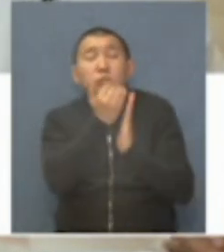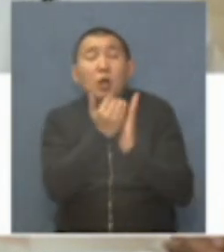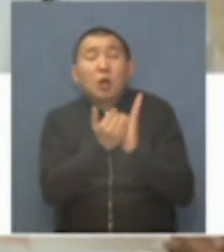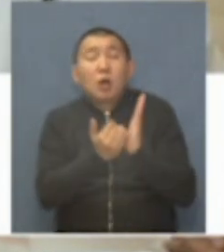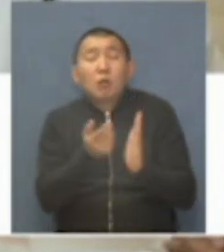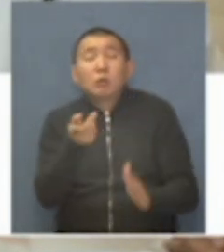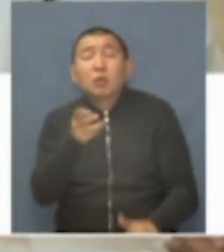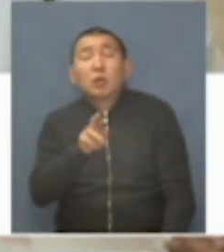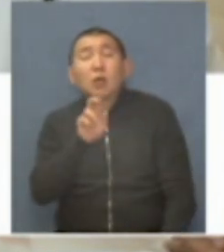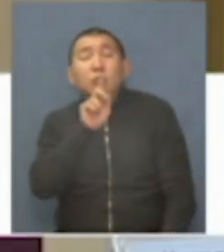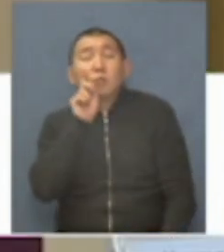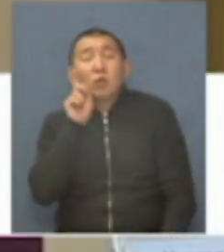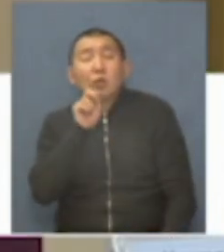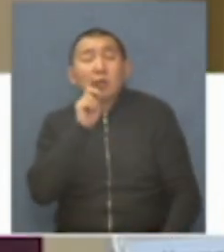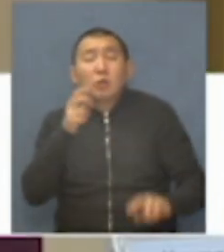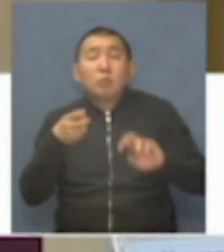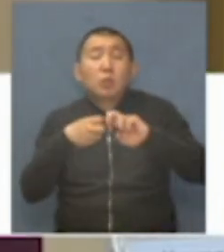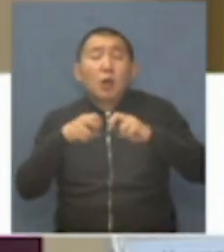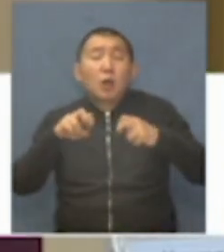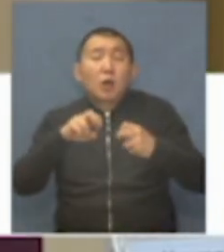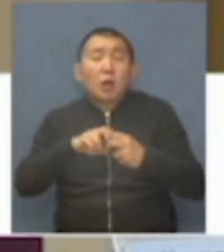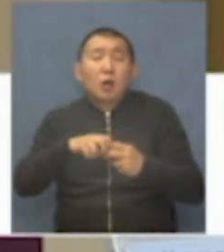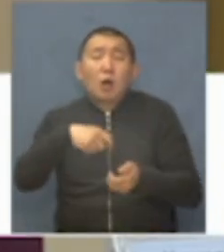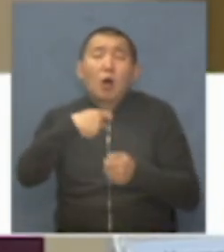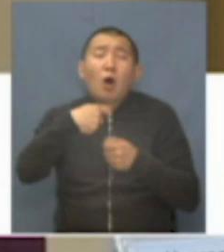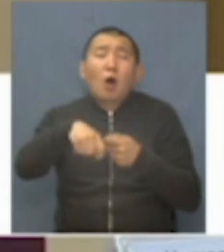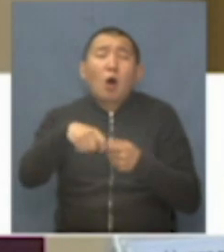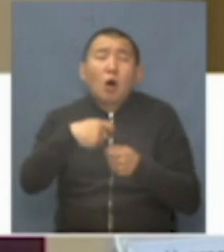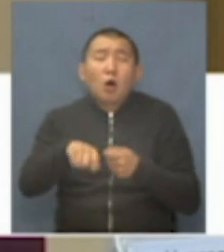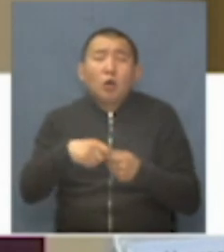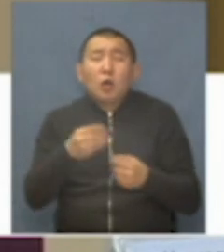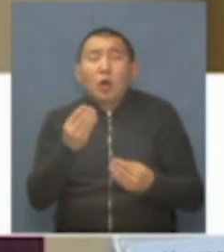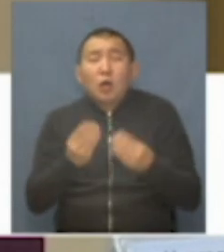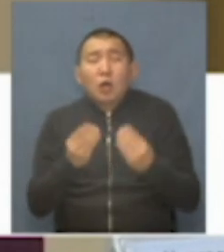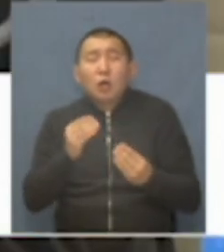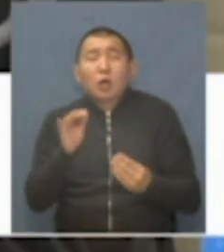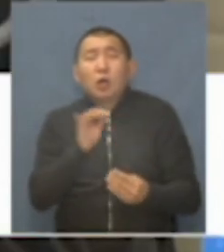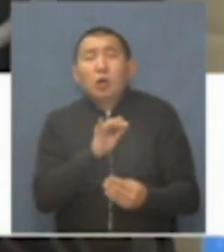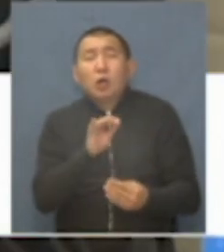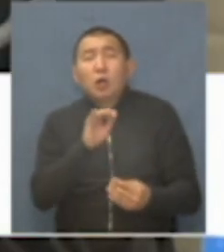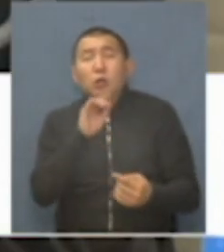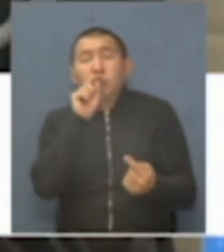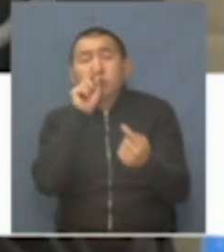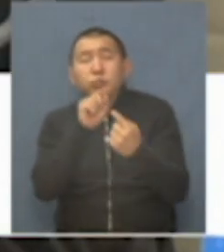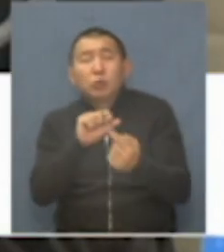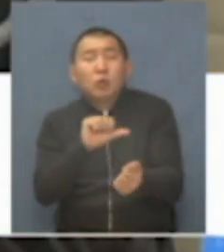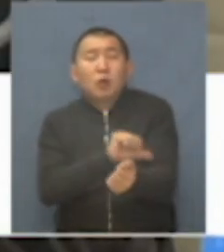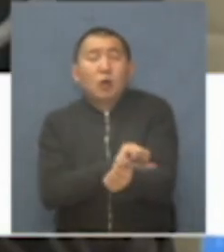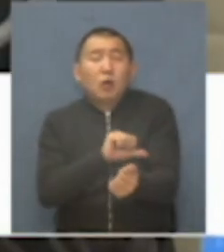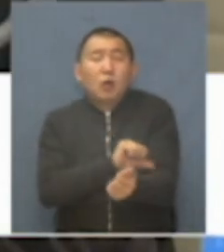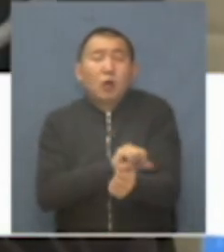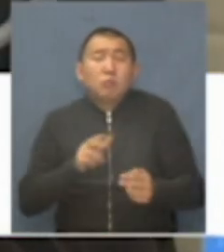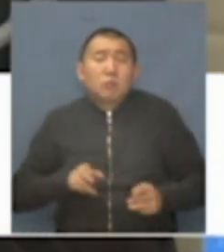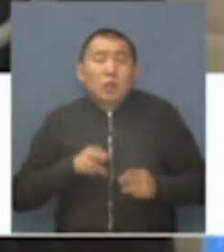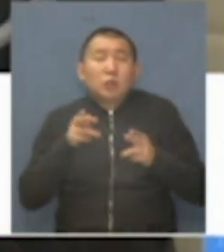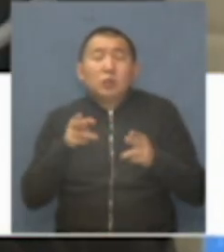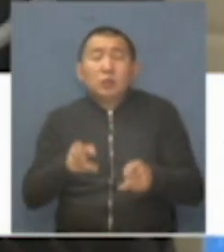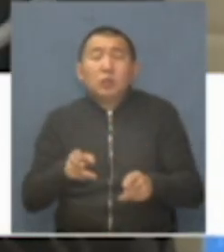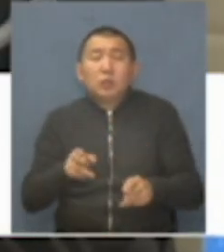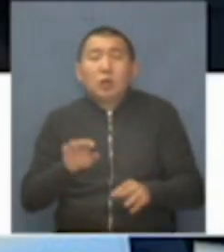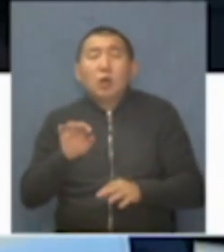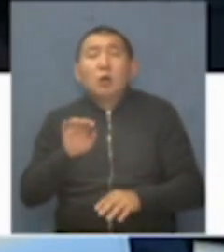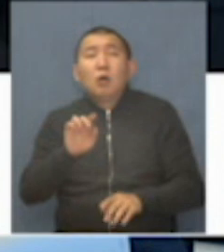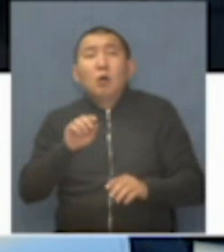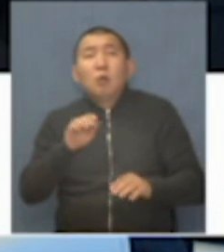а также обсудили проблемы лудомании и меры по борьбе с наркопреступностью. Одним из уникальных молодежных проектов является